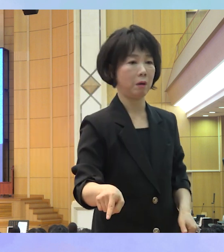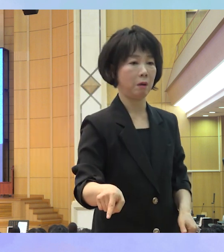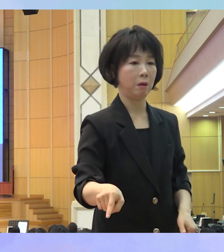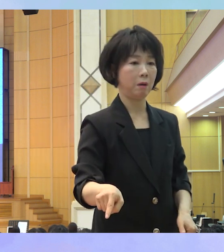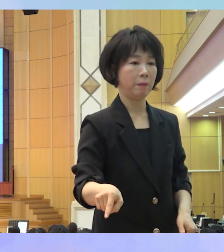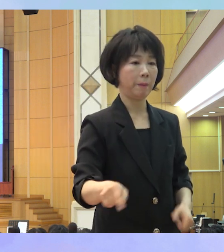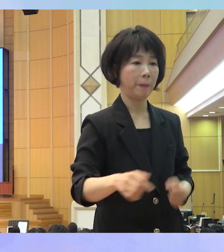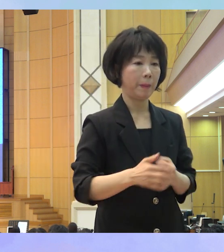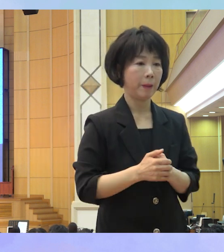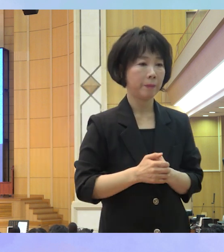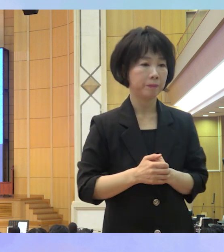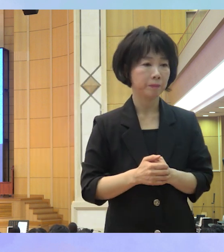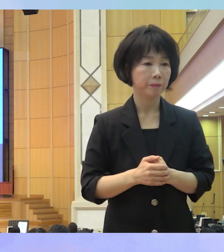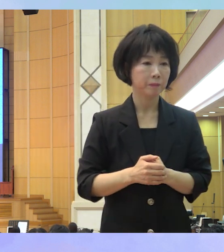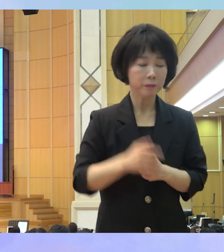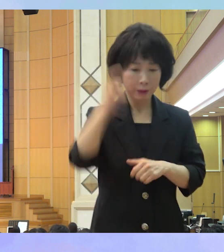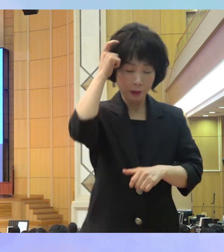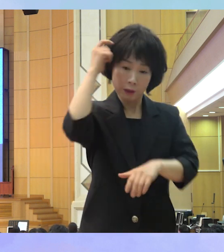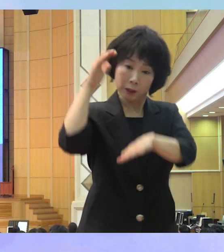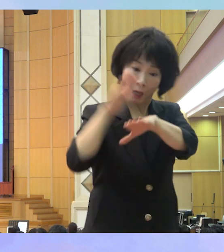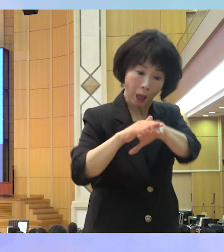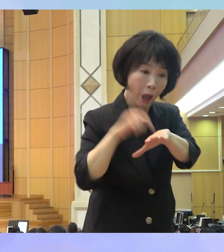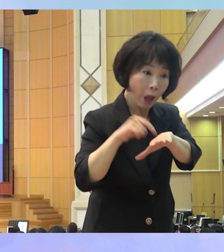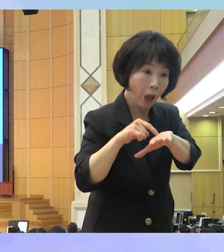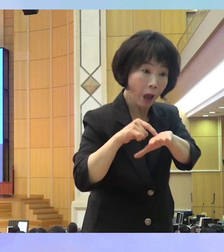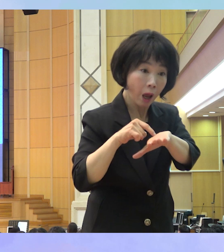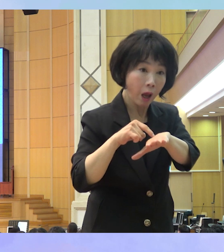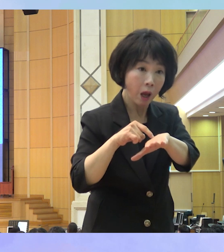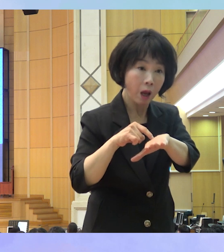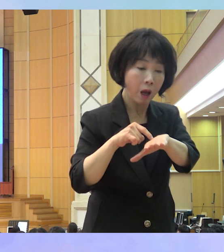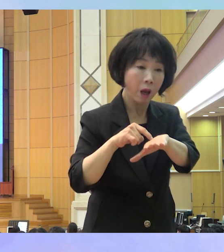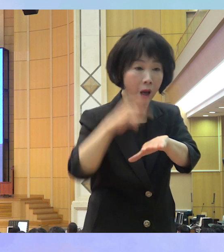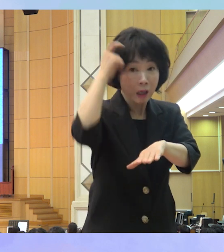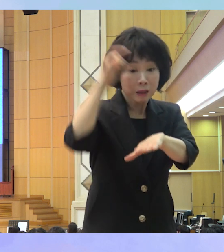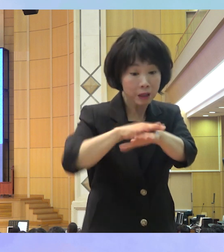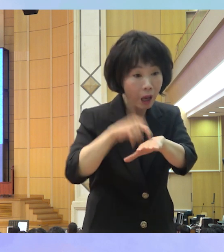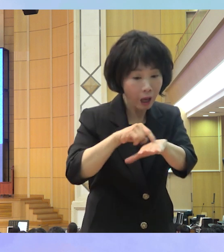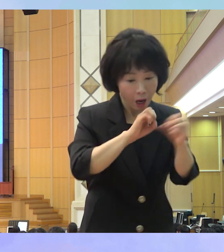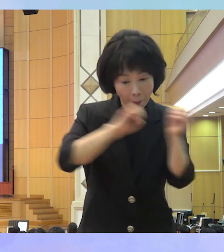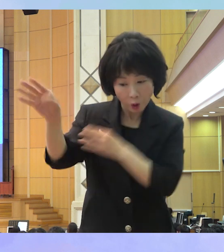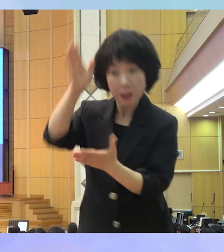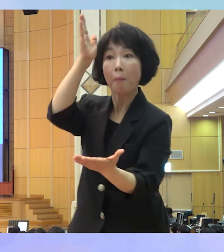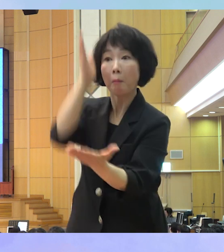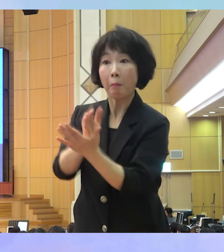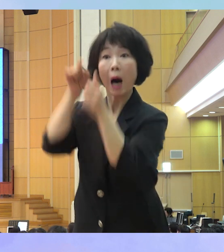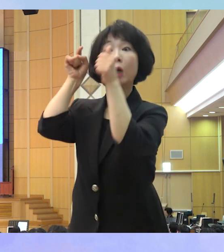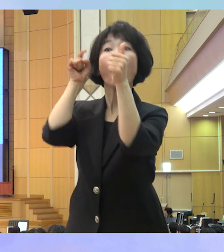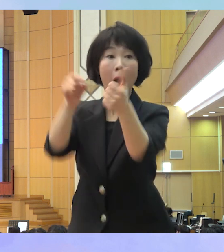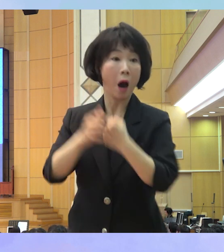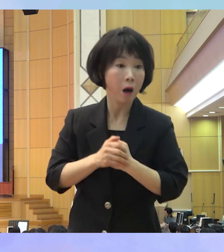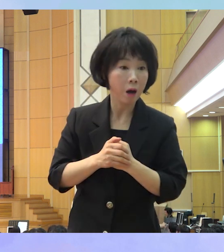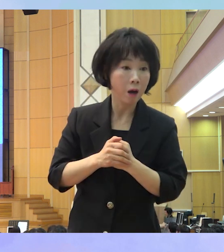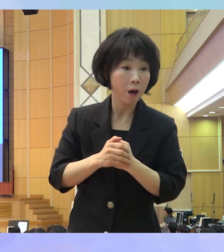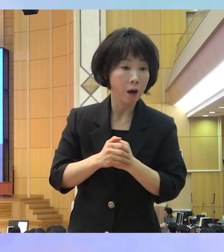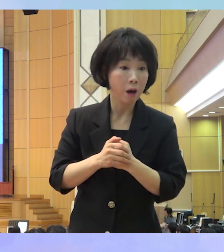명사가 인칭대명사로 딱 바뀌어요. 다시 한번요. 지혜를 버리지 말라 하면서 갑자기